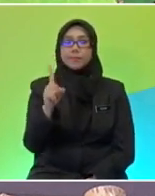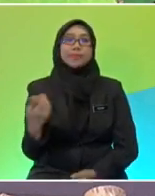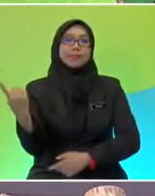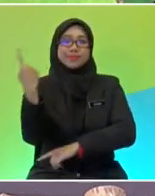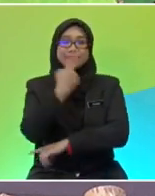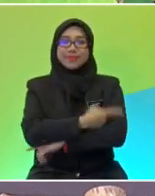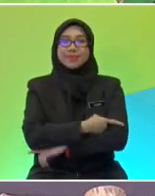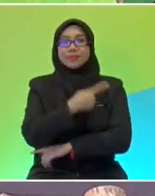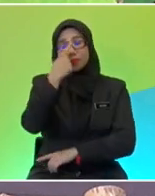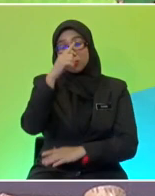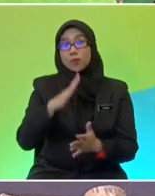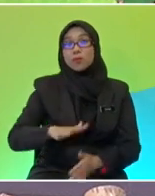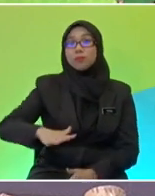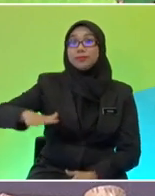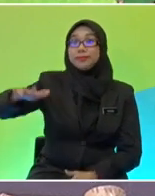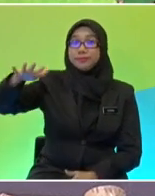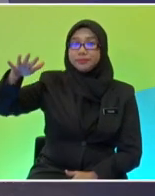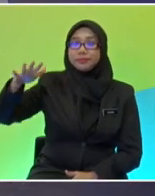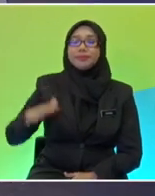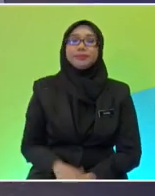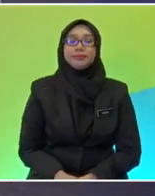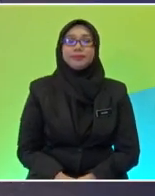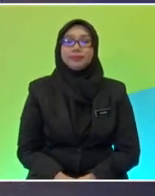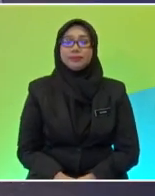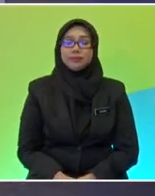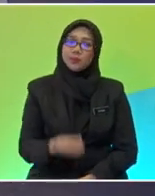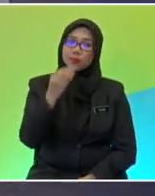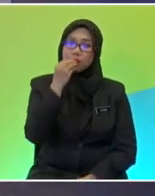untuk membesar boleh